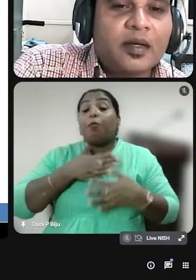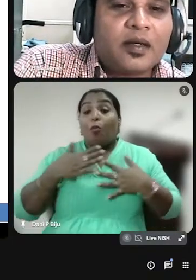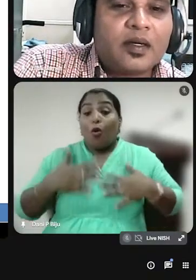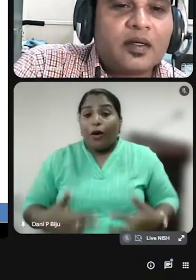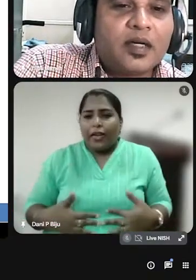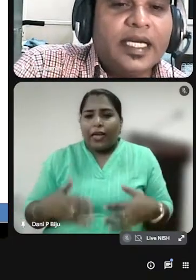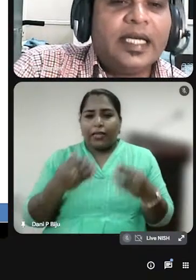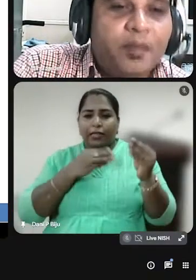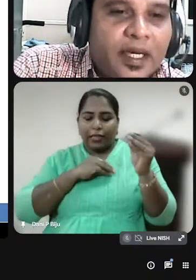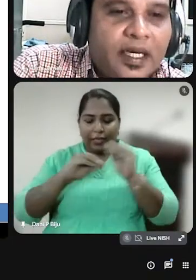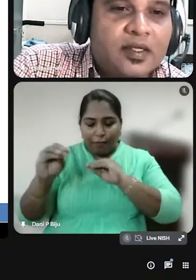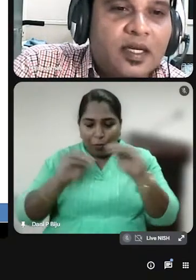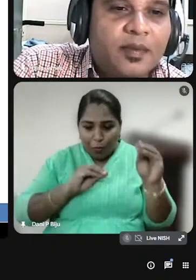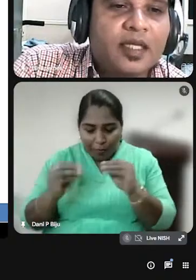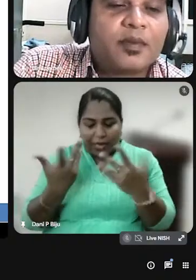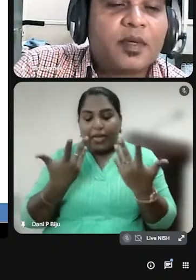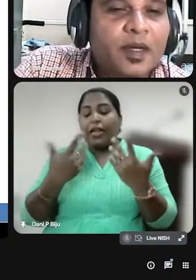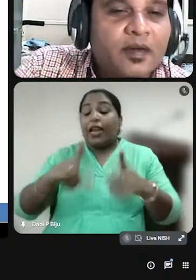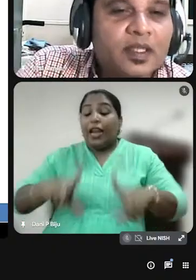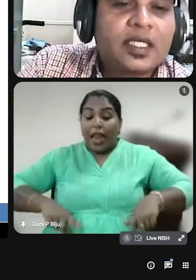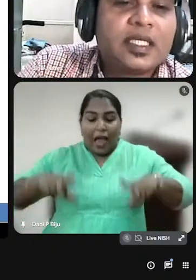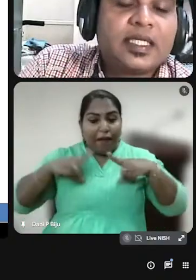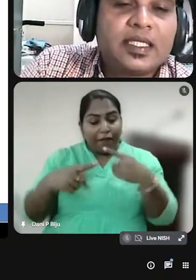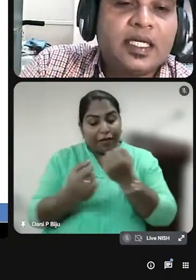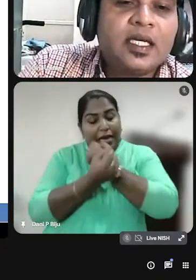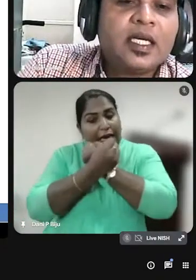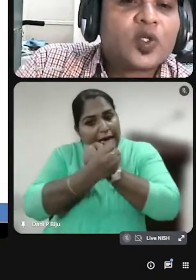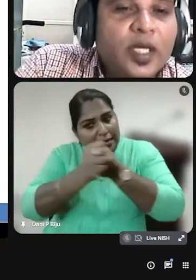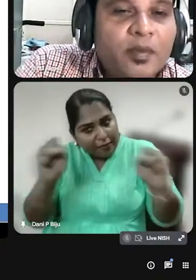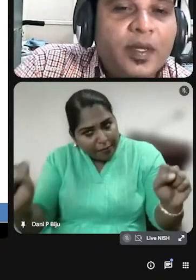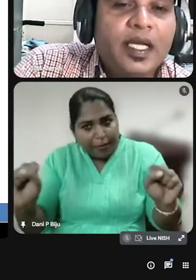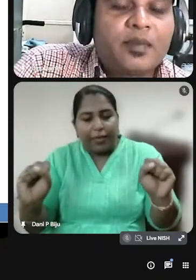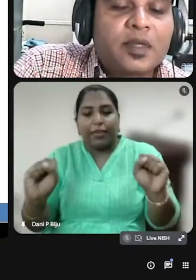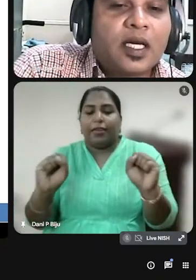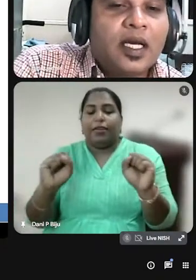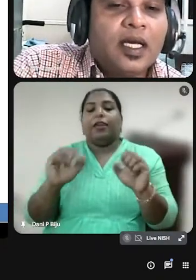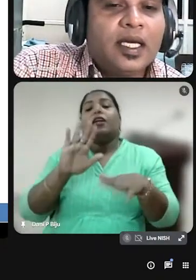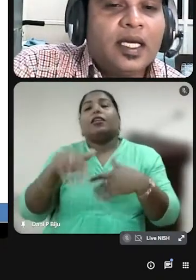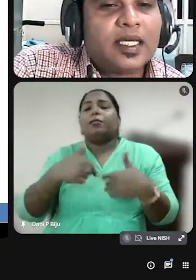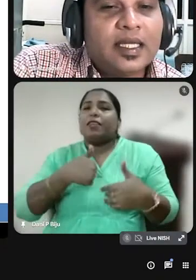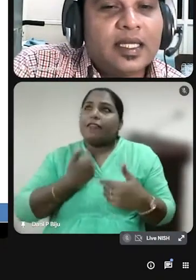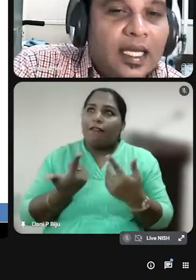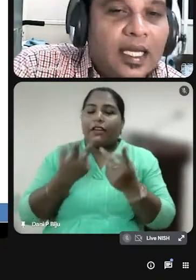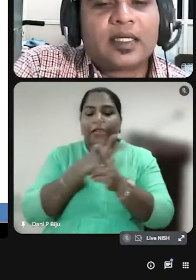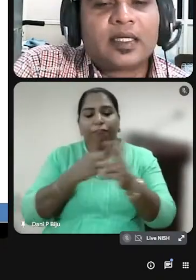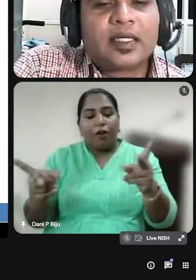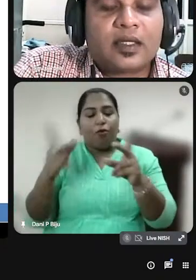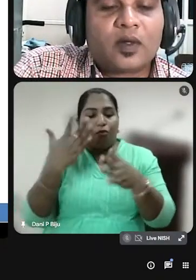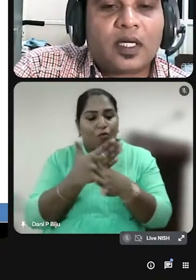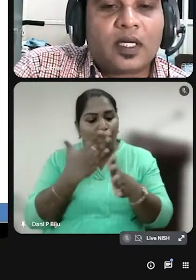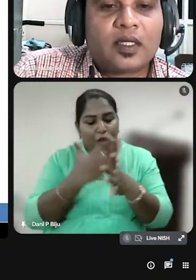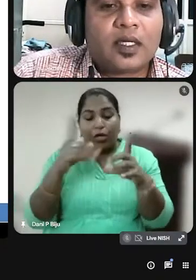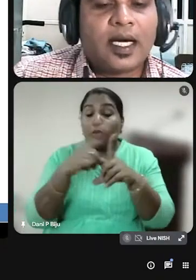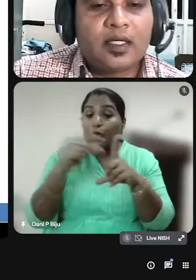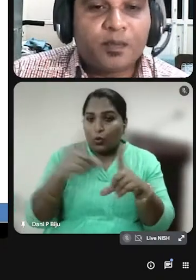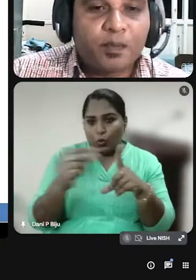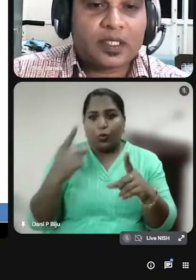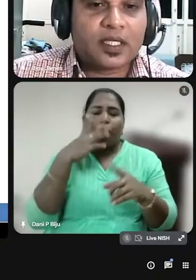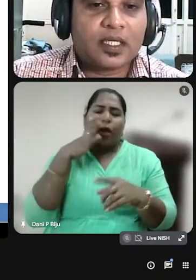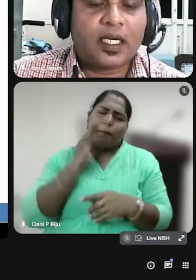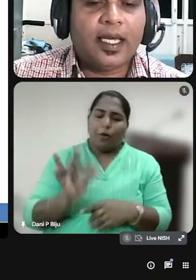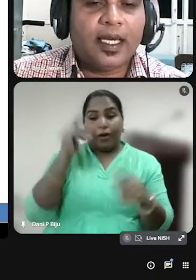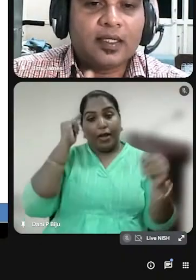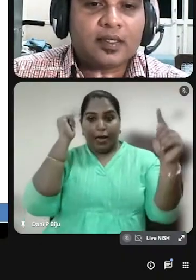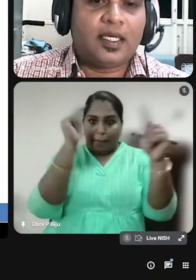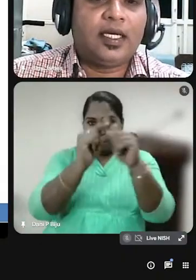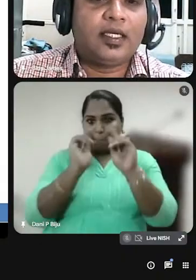നമ്മുടെ ഇൻഡിപെൻഡൻസിനെയും, അതായത് നമ്മുടെ പ്രവർത്തനശേഷി, സ്വയം പര്യാപ്തത, ഇതൊക്കെ നിലനിർത്തുക എന്നുള്ളതാണ്. അറ്റ്